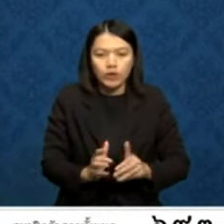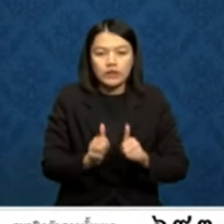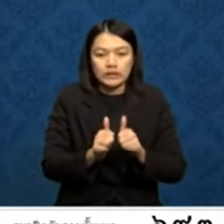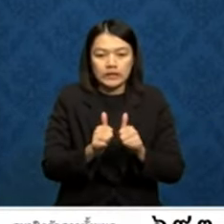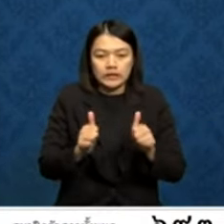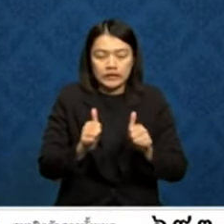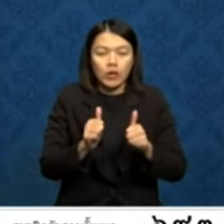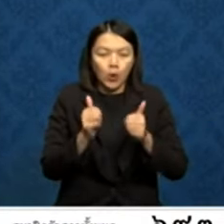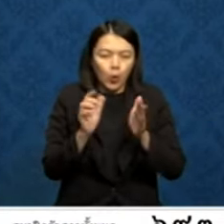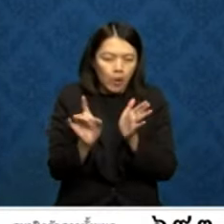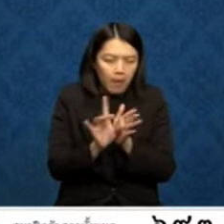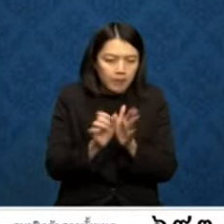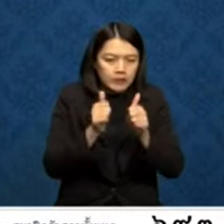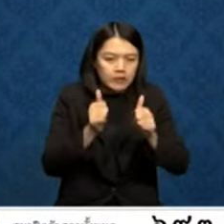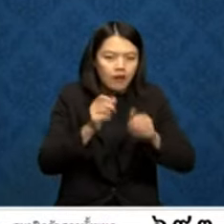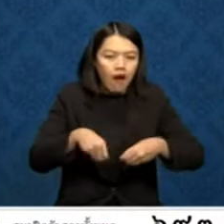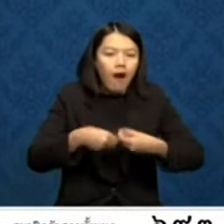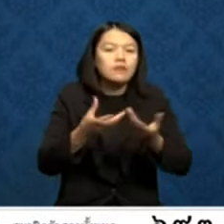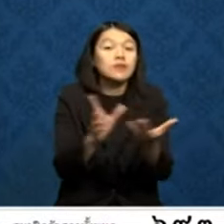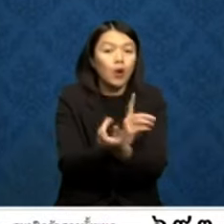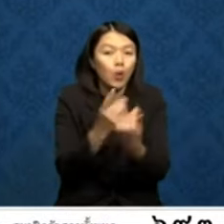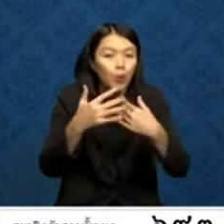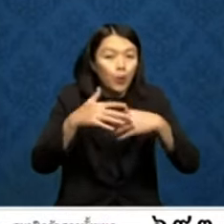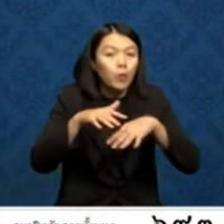เพื่อคืนคนคุณภาพกลับสู่สังคม